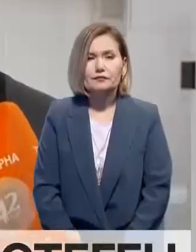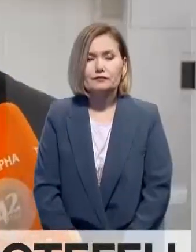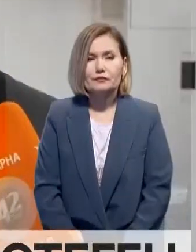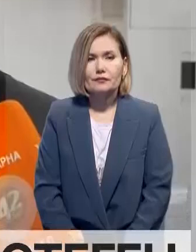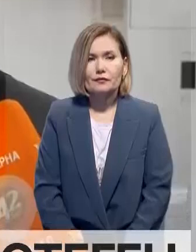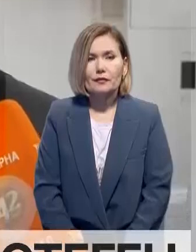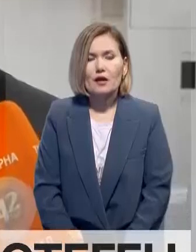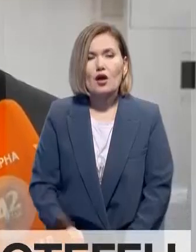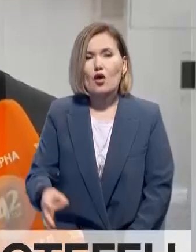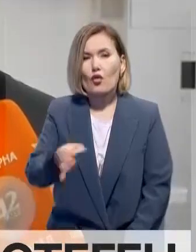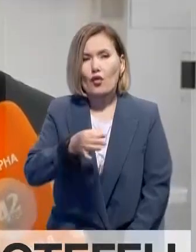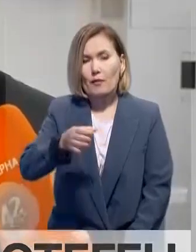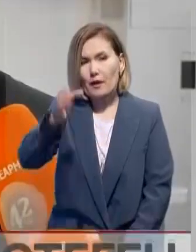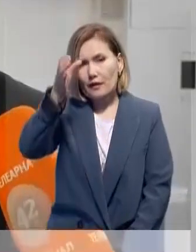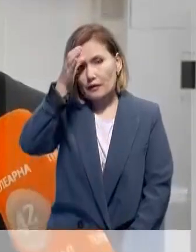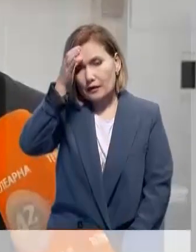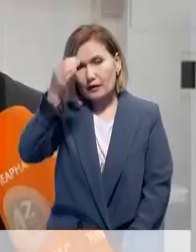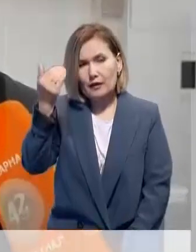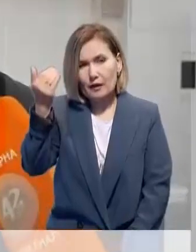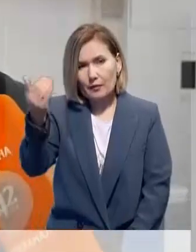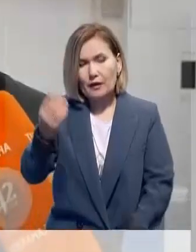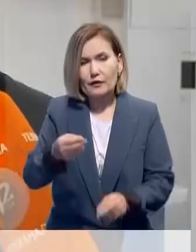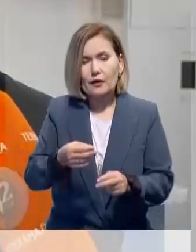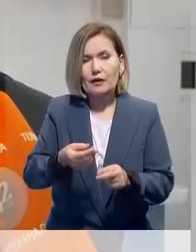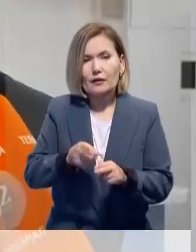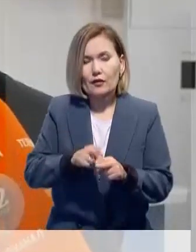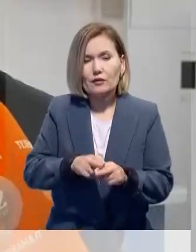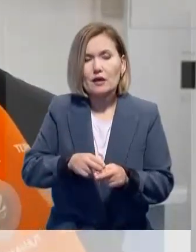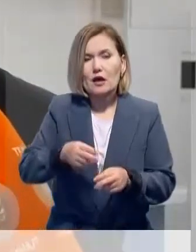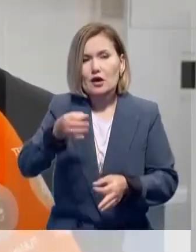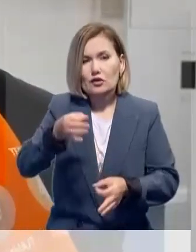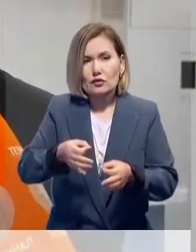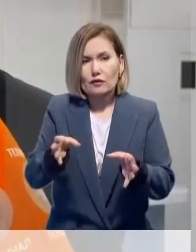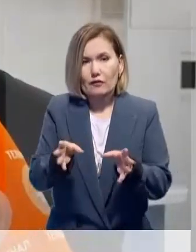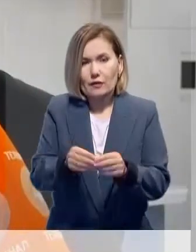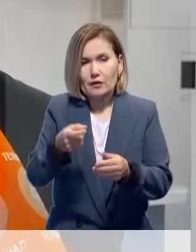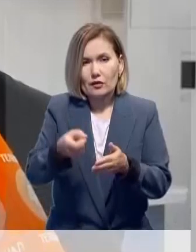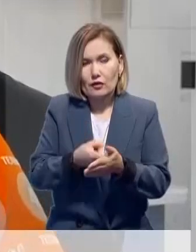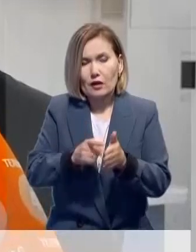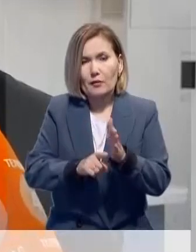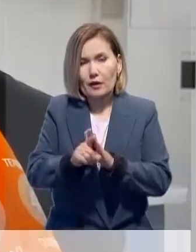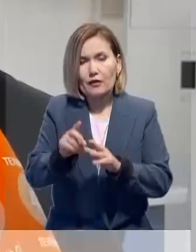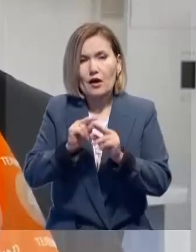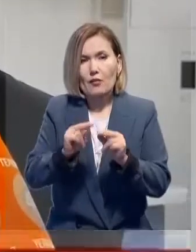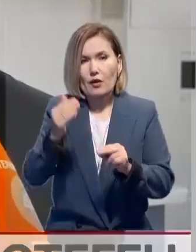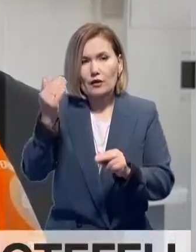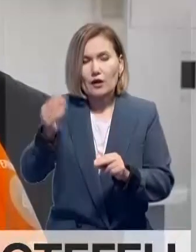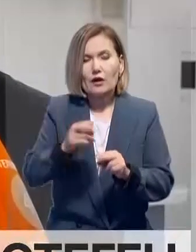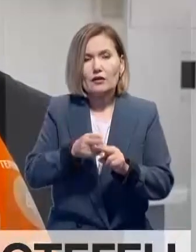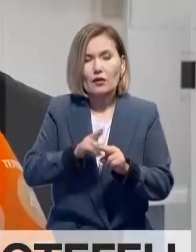Облыстық білім басқармасы мен білім беру бөлімдерімен тиісті кездесулер ұйымдастырып келе жатырмыз. Мұғалімдер біздің жаңа болашақ